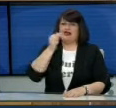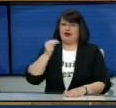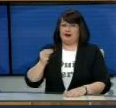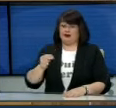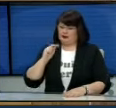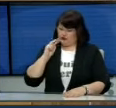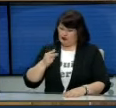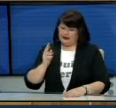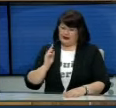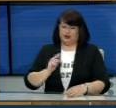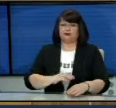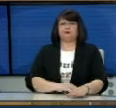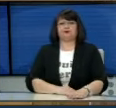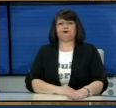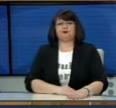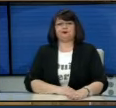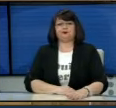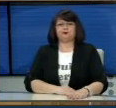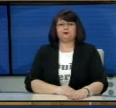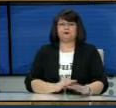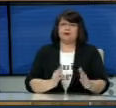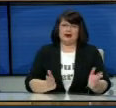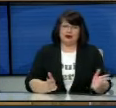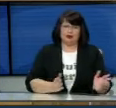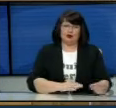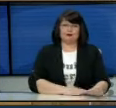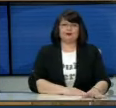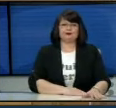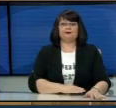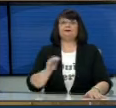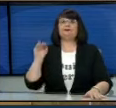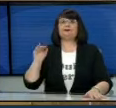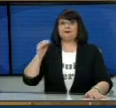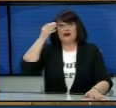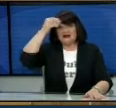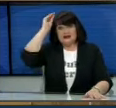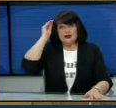ζητήματα. Λοιπόν, κύριε Τσίπρα,